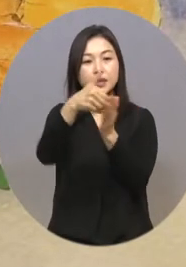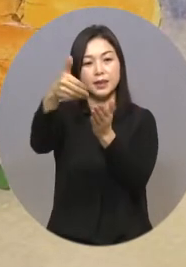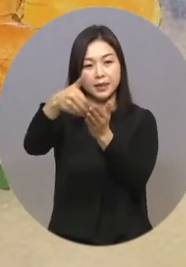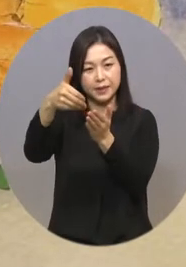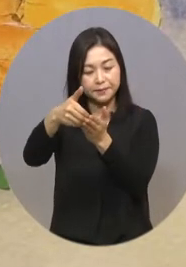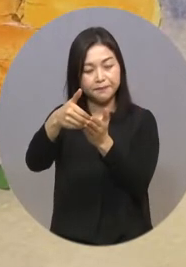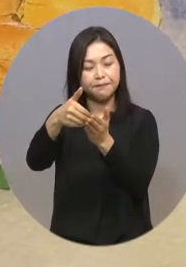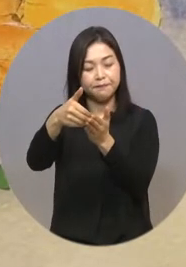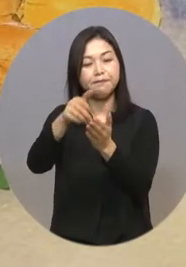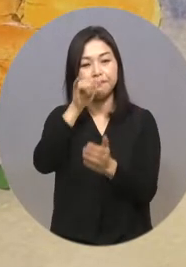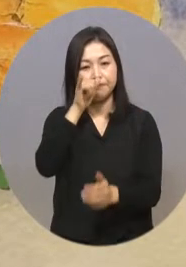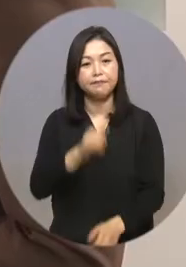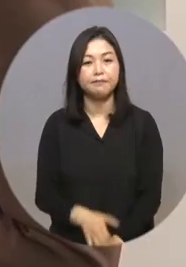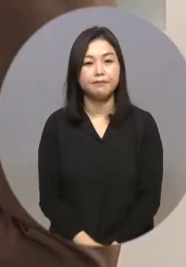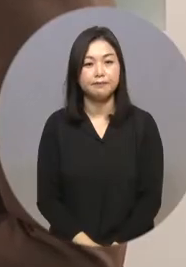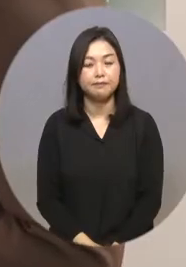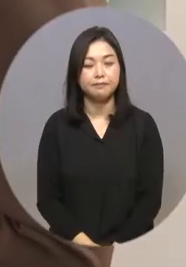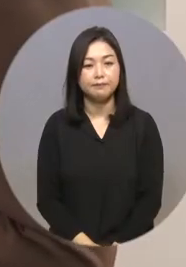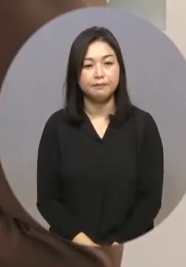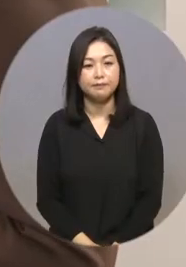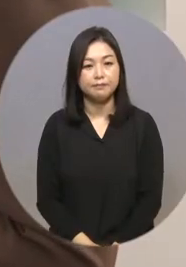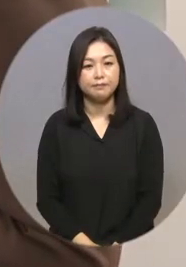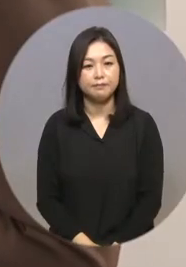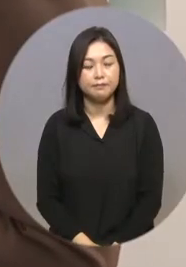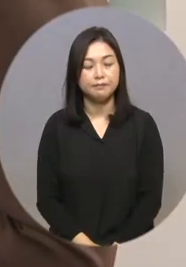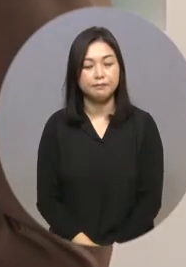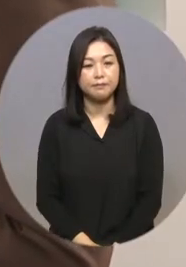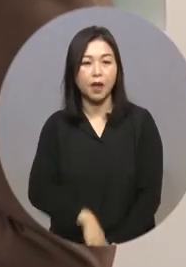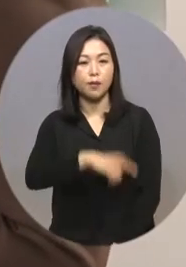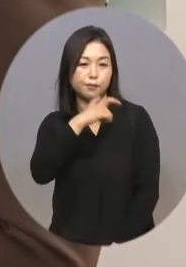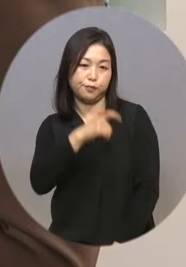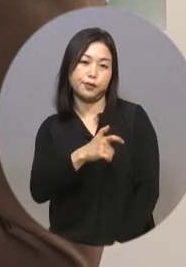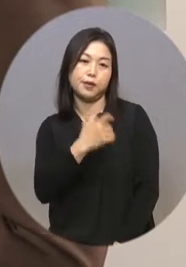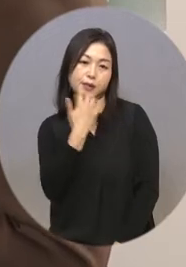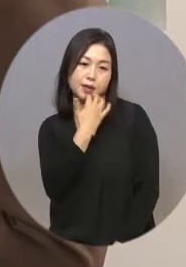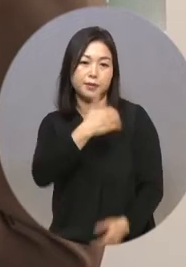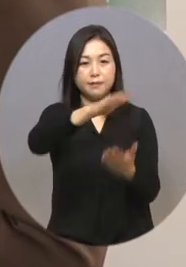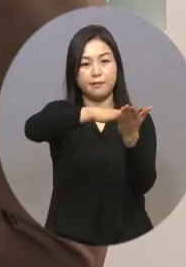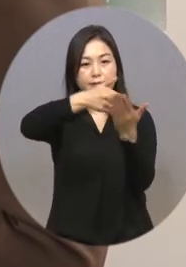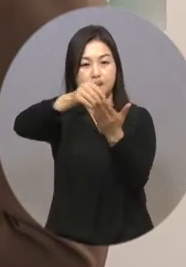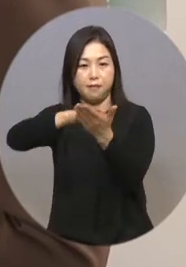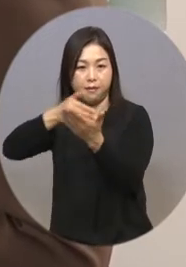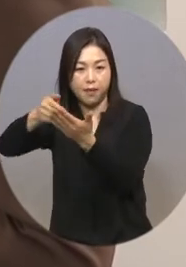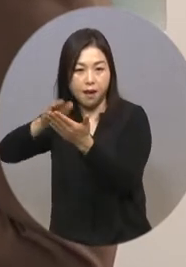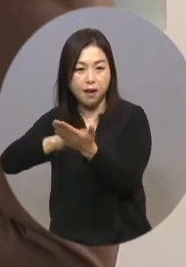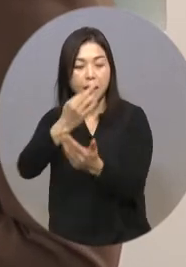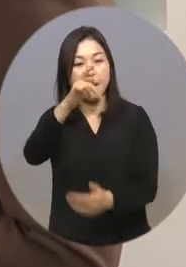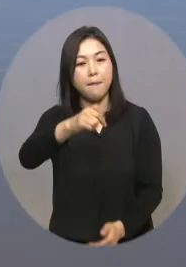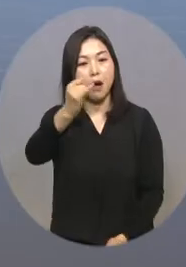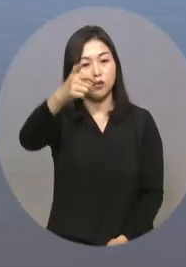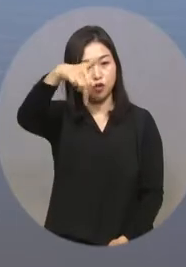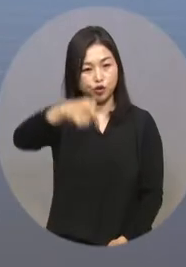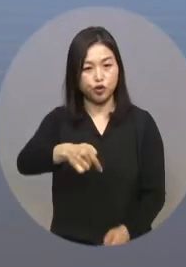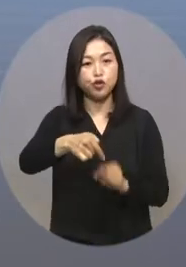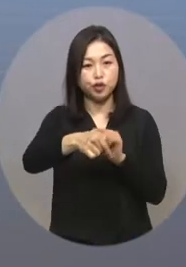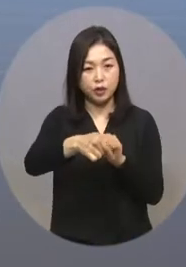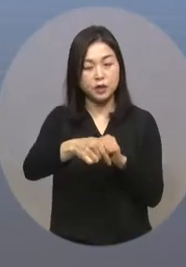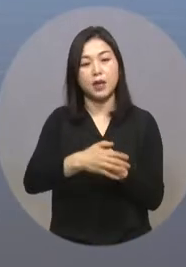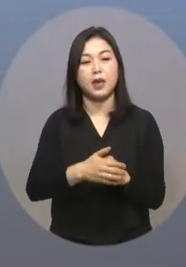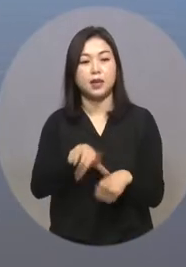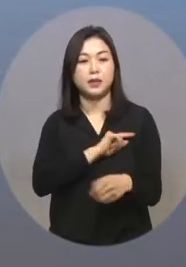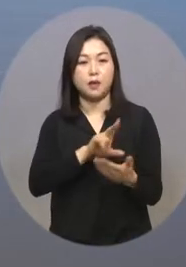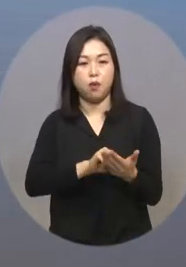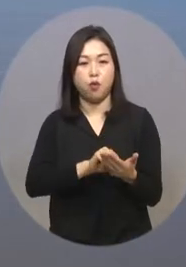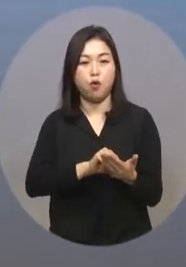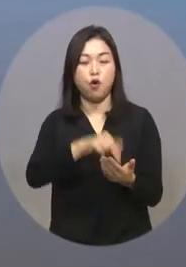활짝 피었습니다 수체화 로 왕성한 활동을 하고 있는 바 군주 작가의 꼼 전이 전남 광양에